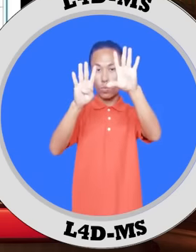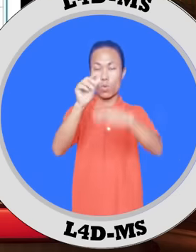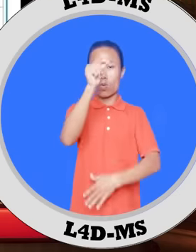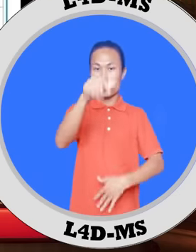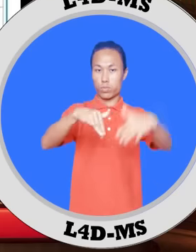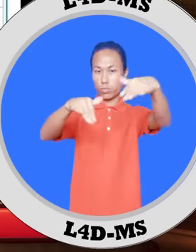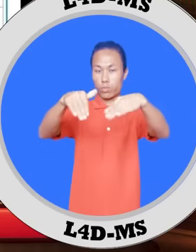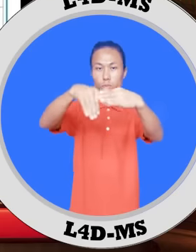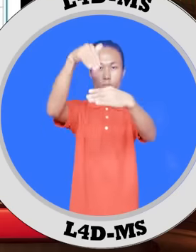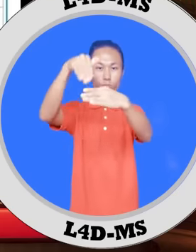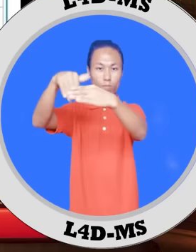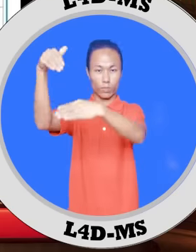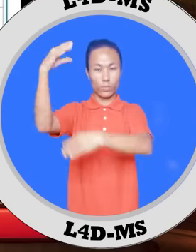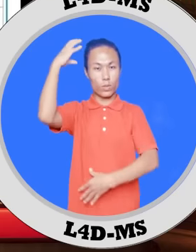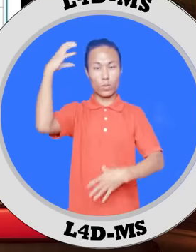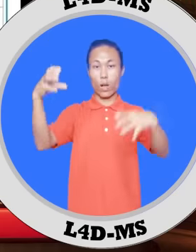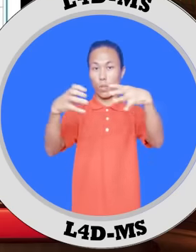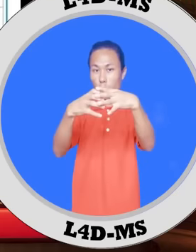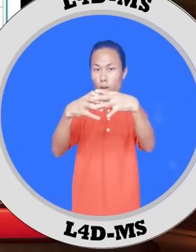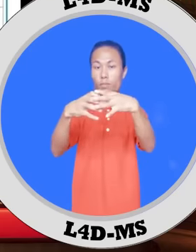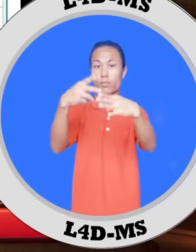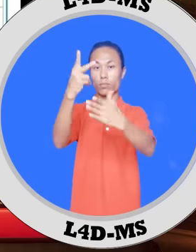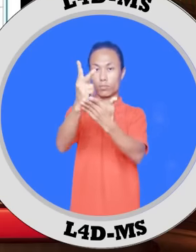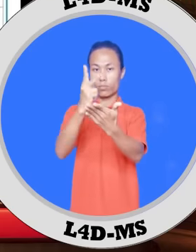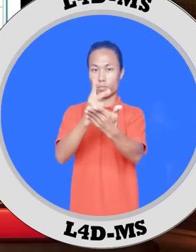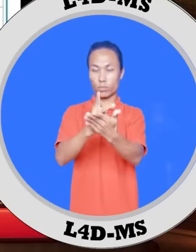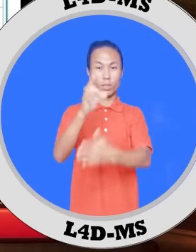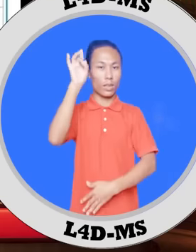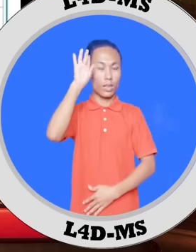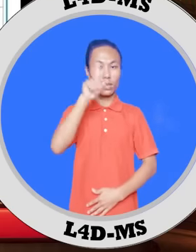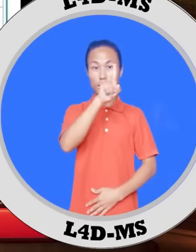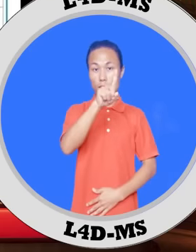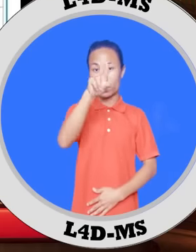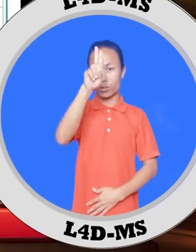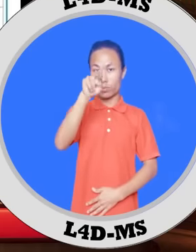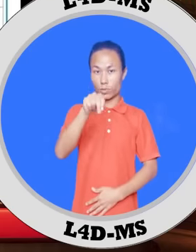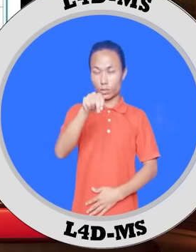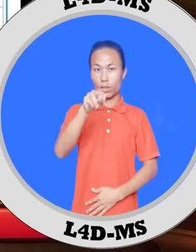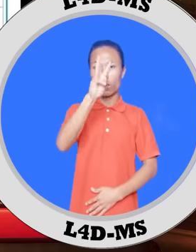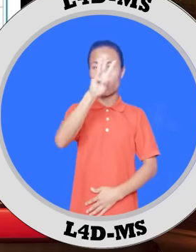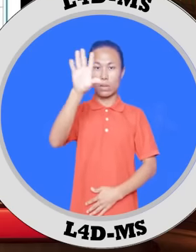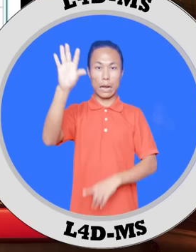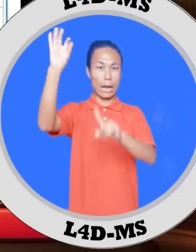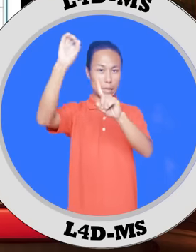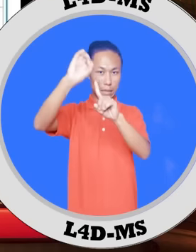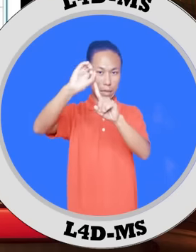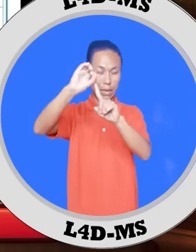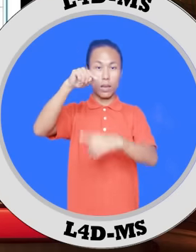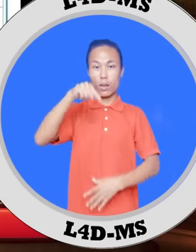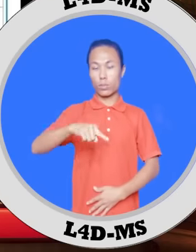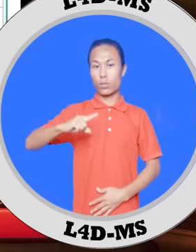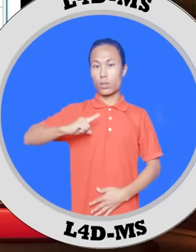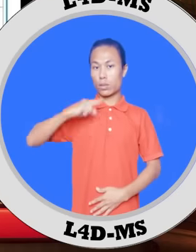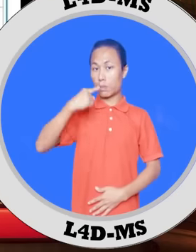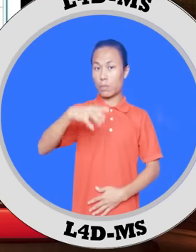ယူနစ်30အထိ35ချက်32ယူနစ်ကနေယူနစ်50အထိ50ချက်52ယူနစ်ကနေ85ယူန